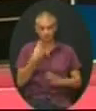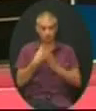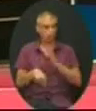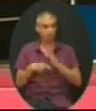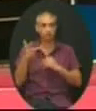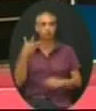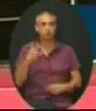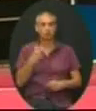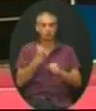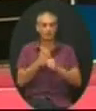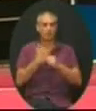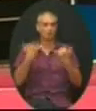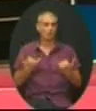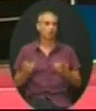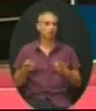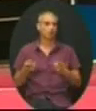שרוכשים הן צוללות שפעילות היום